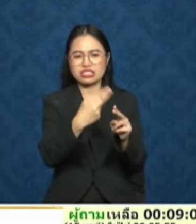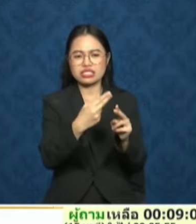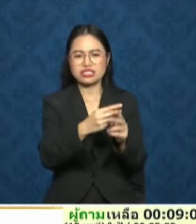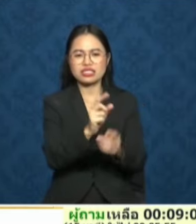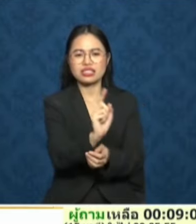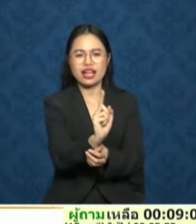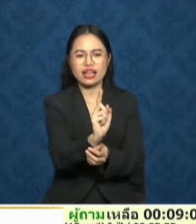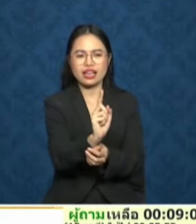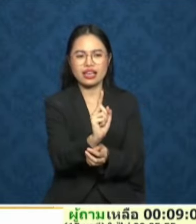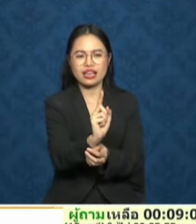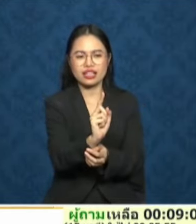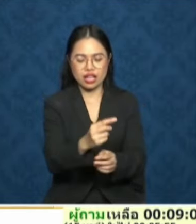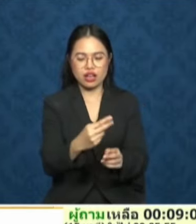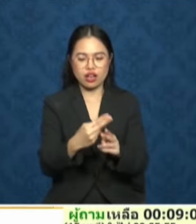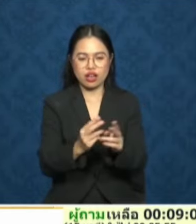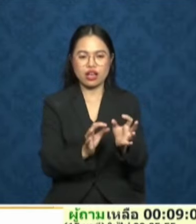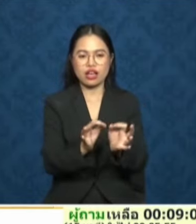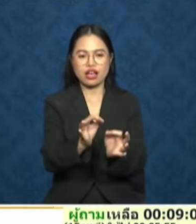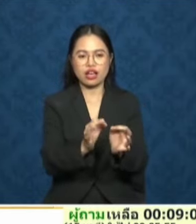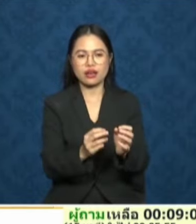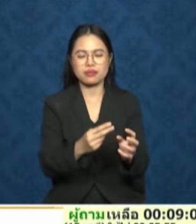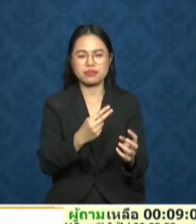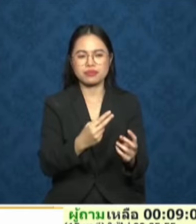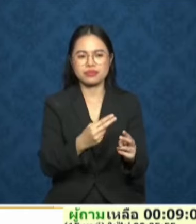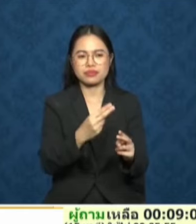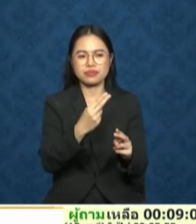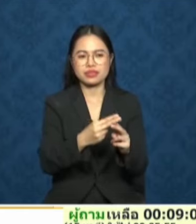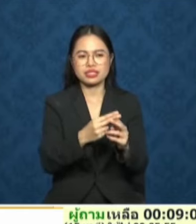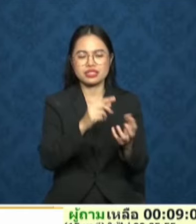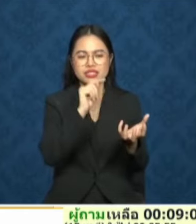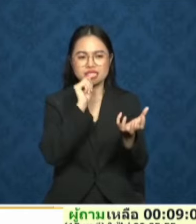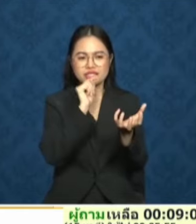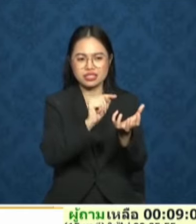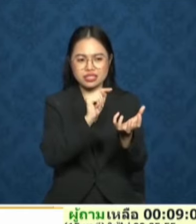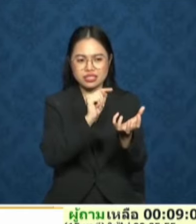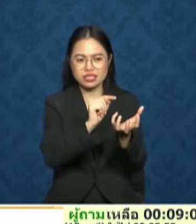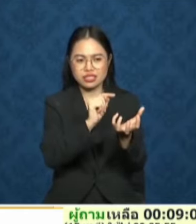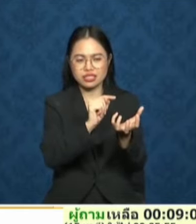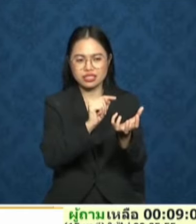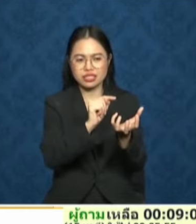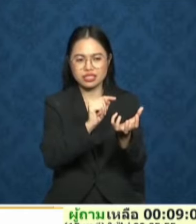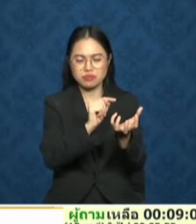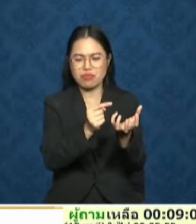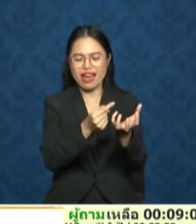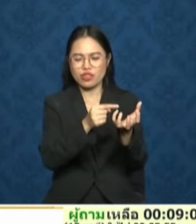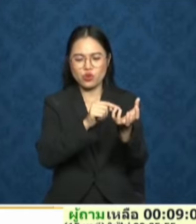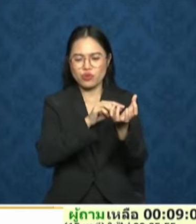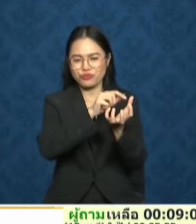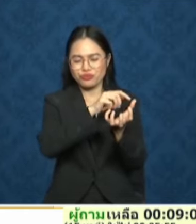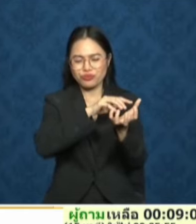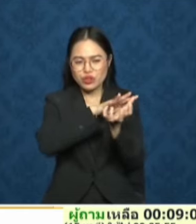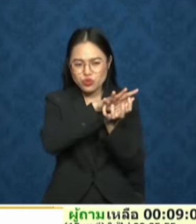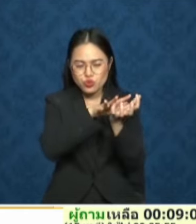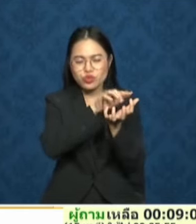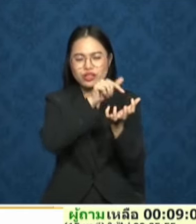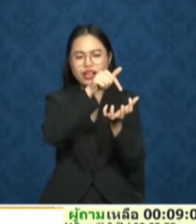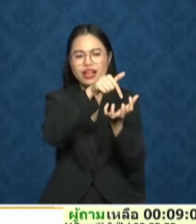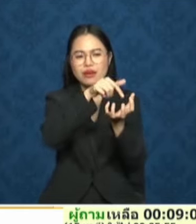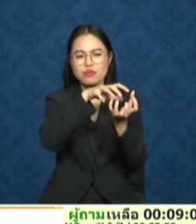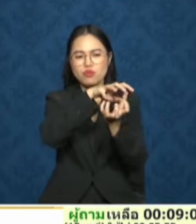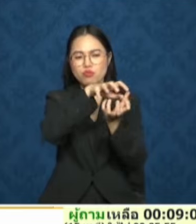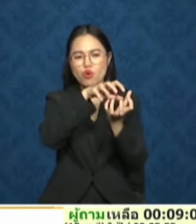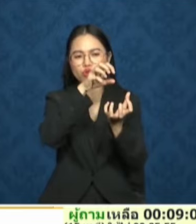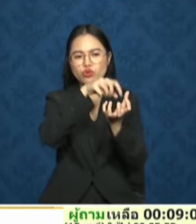ึค่ะเป็นตัวลิธิมที่เรากำลงพูดถึงมัจะอยู่ด้านไหนนี้เพราฉนั้นแล้วค่